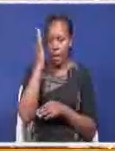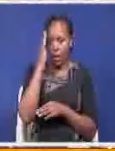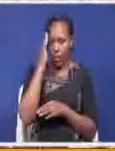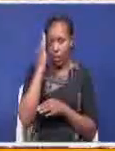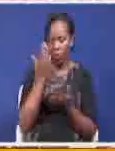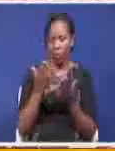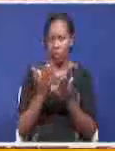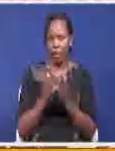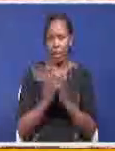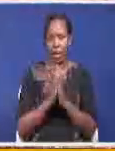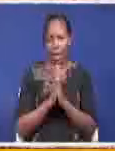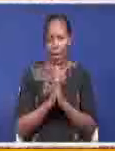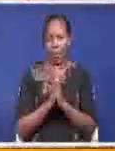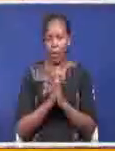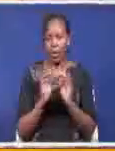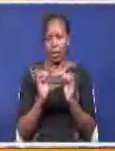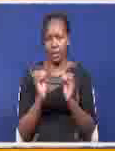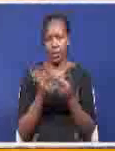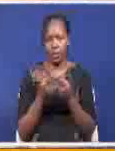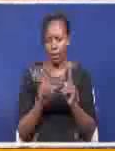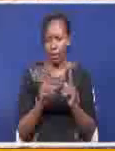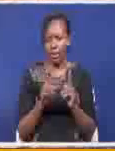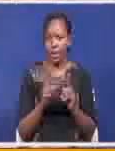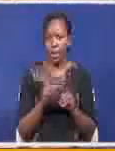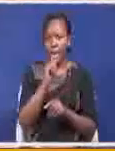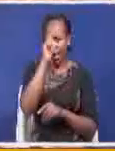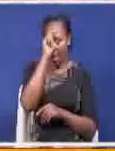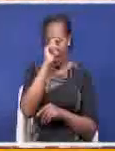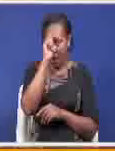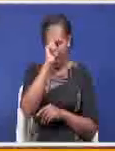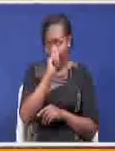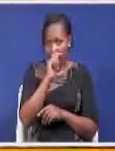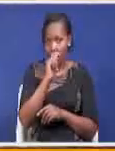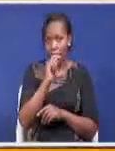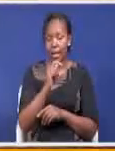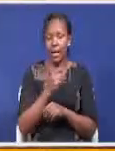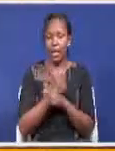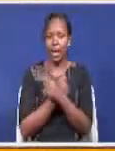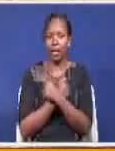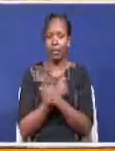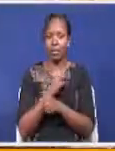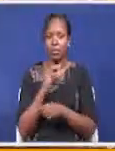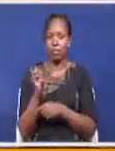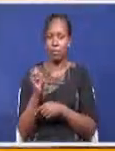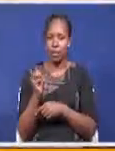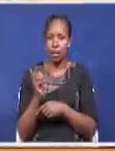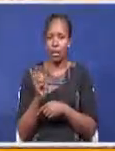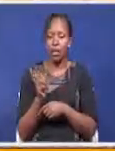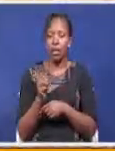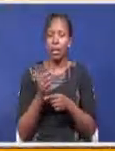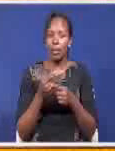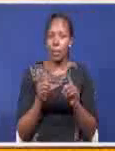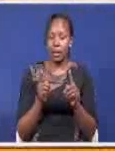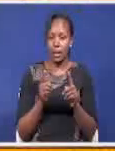murombera watoka tema chumuni mbuko akia murungu taraka watu ni ndi wandongi mimi yake koro kina ugite na waya kuwa na kubendera njuri burata